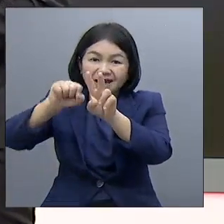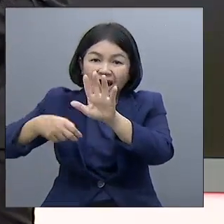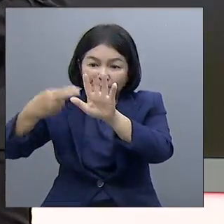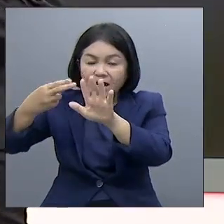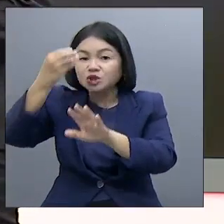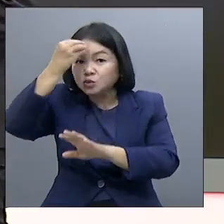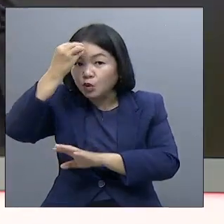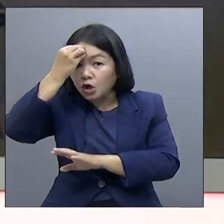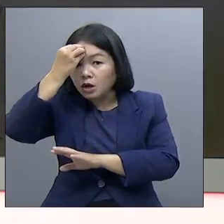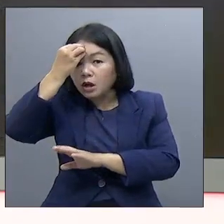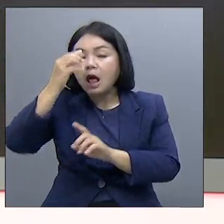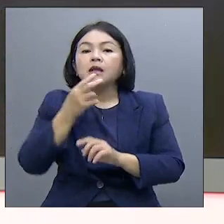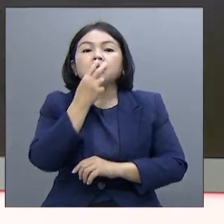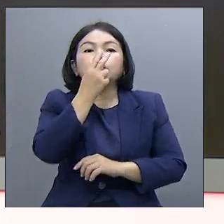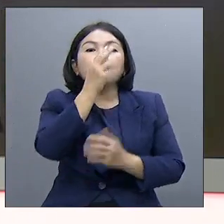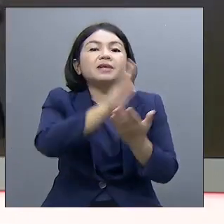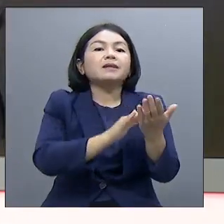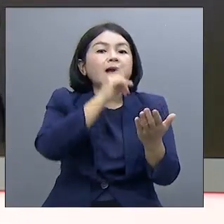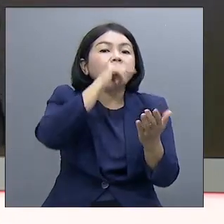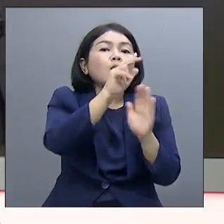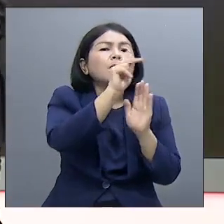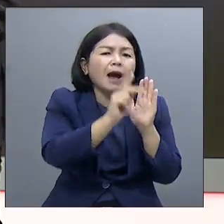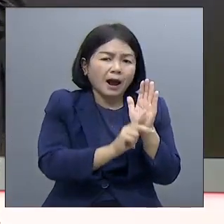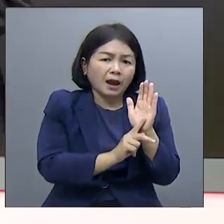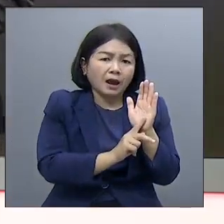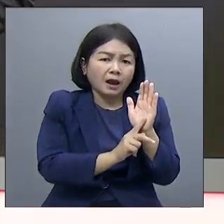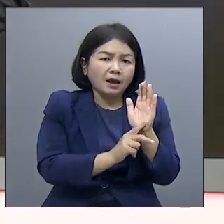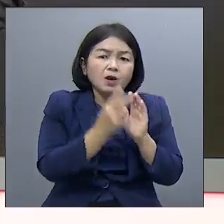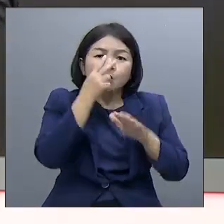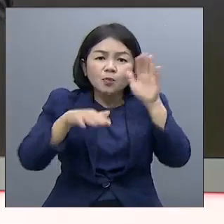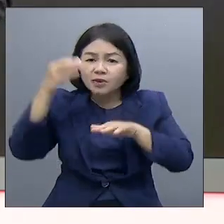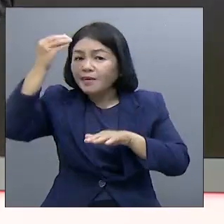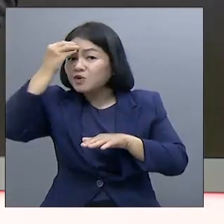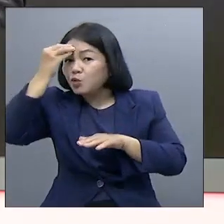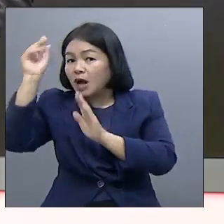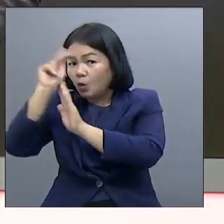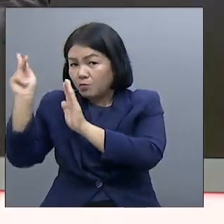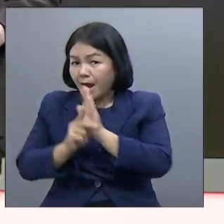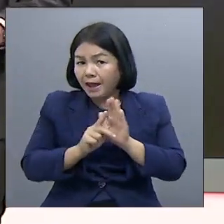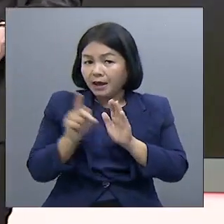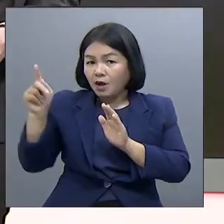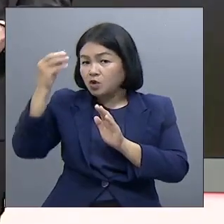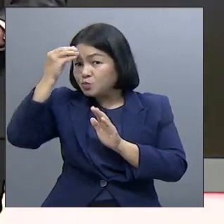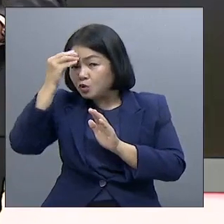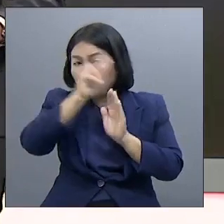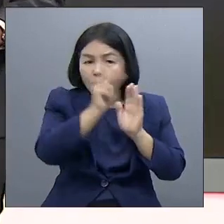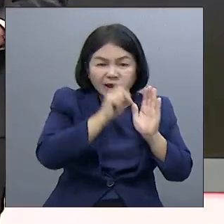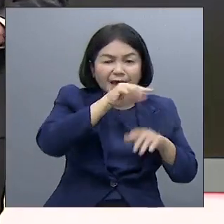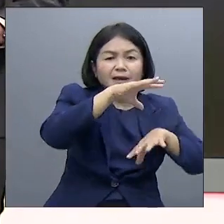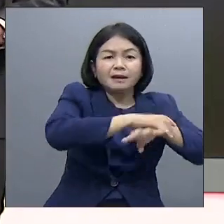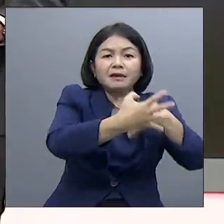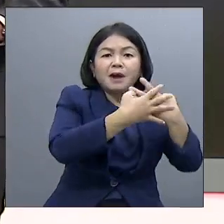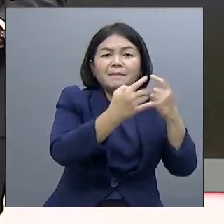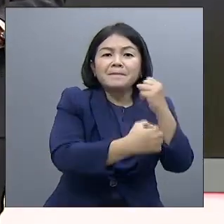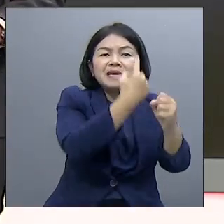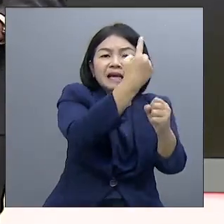าทแต่ทีนี้คุณผู้ชมลองมาดูประเทศไทยกันบ้างที่บอกว่าอ่อนเพราะอะไรลองเปรียบเทียบกับญี่ปุ่นประเทศไทยเนี่ยจำคุกเนี่ย1ปีแต่ปรับ